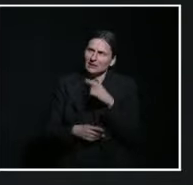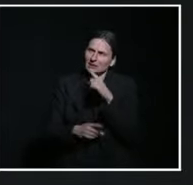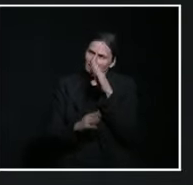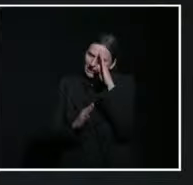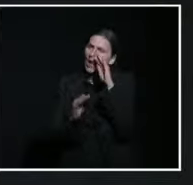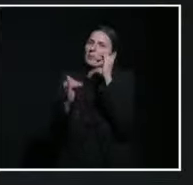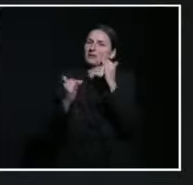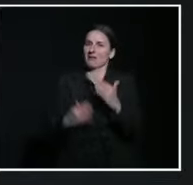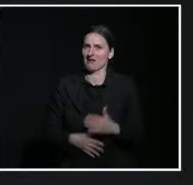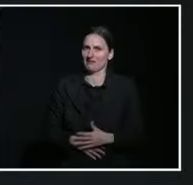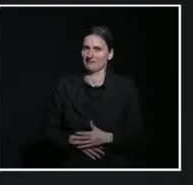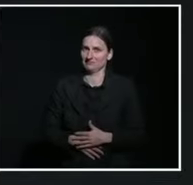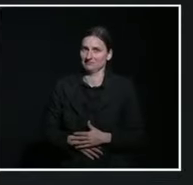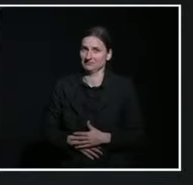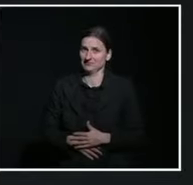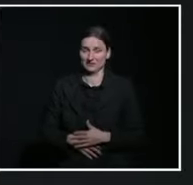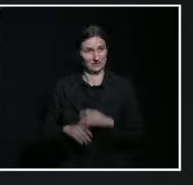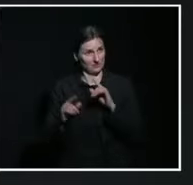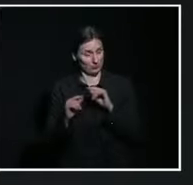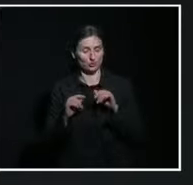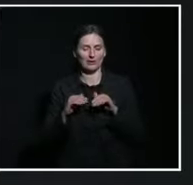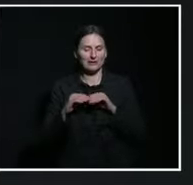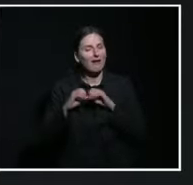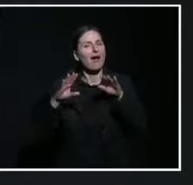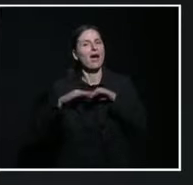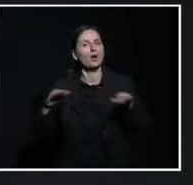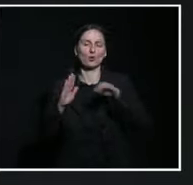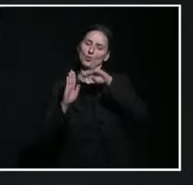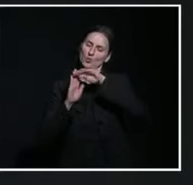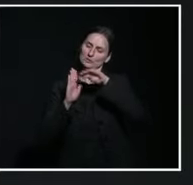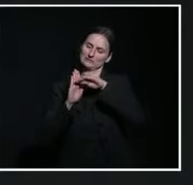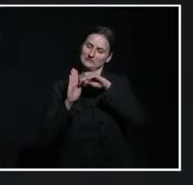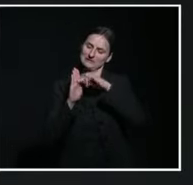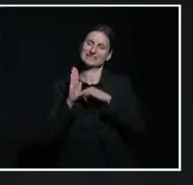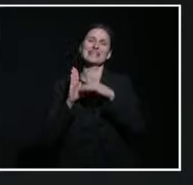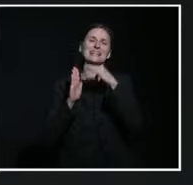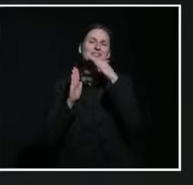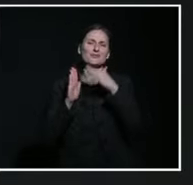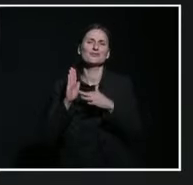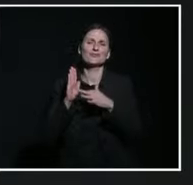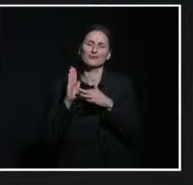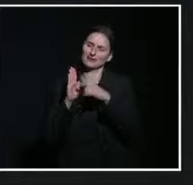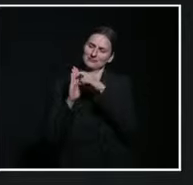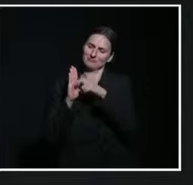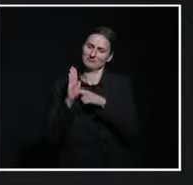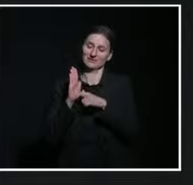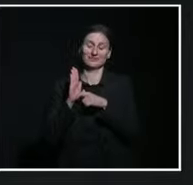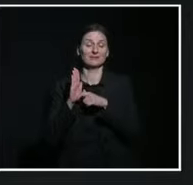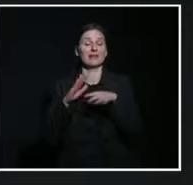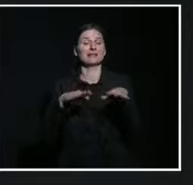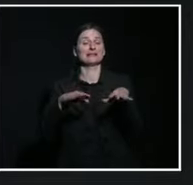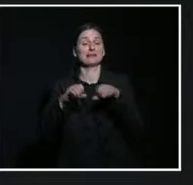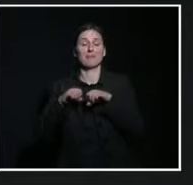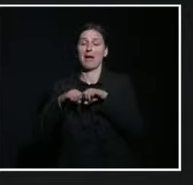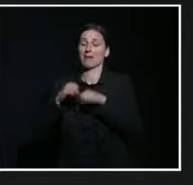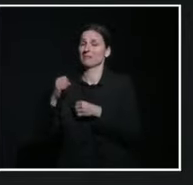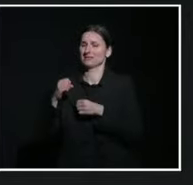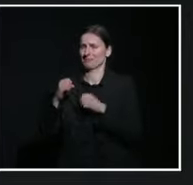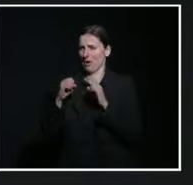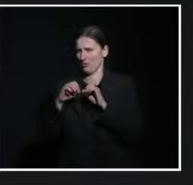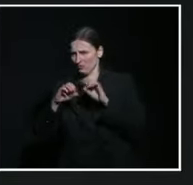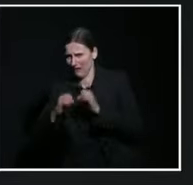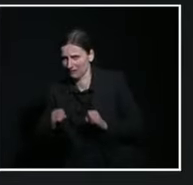Zuversicht verdanken wir nicht allein unserem Grundgesetz mit seinen vielen Vorkehrungen gegen Machtmissbrauch, sondern